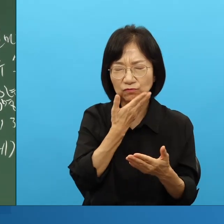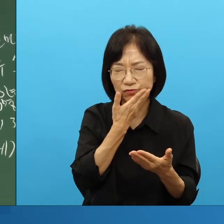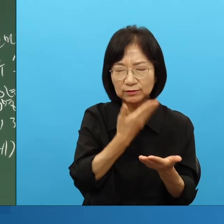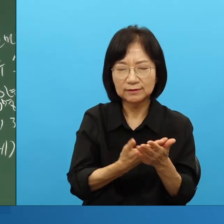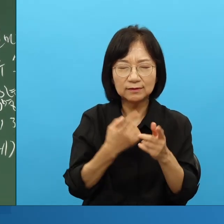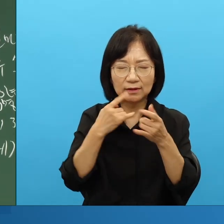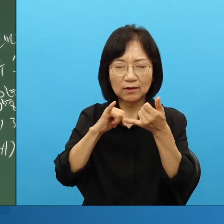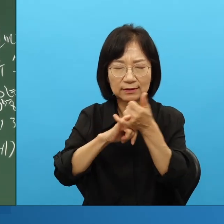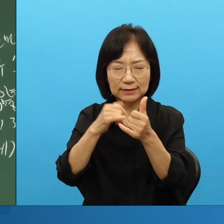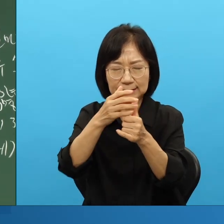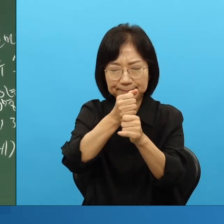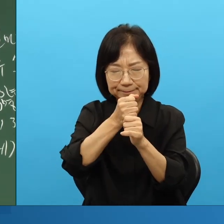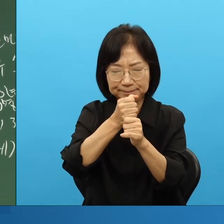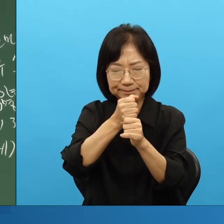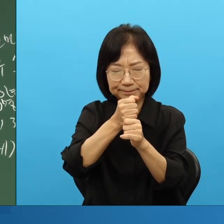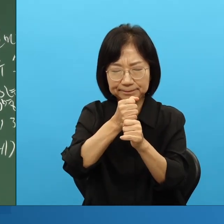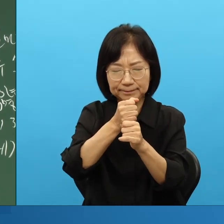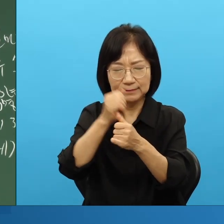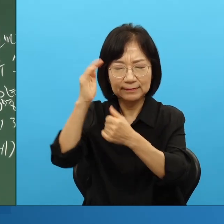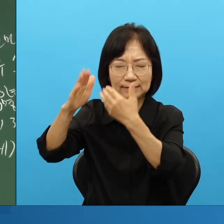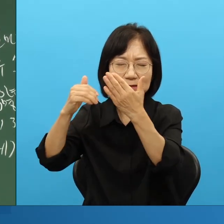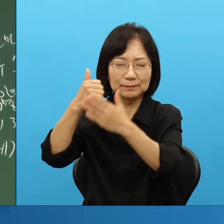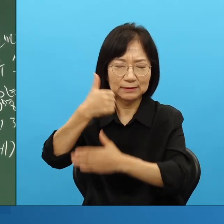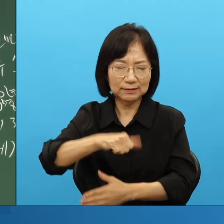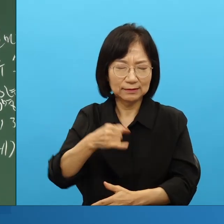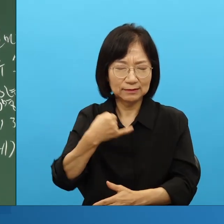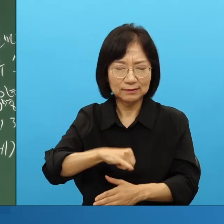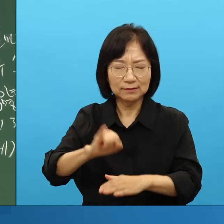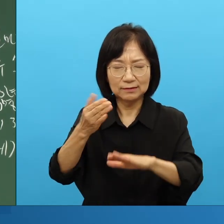가는 하나님의 사람들